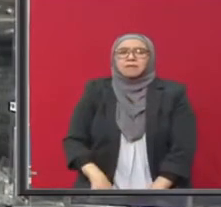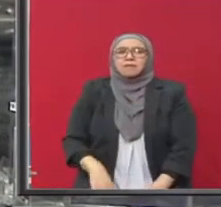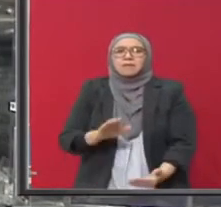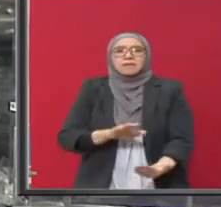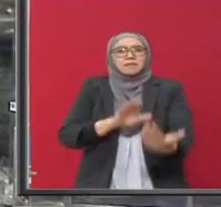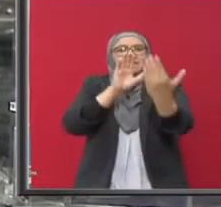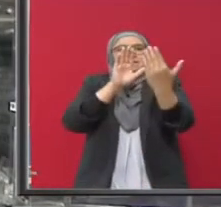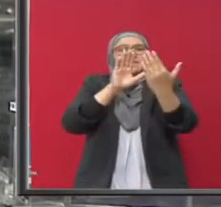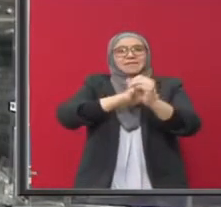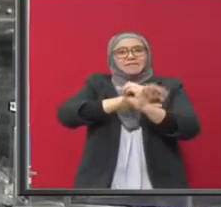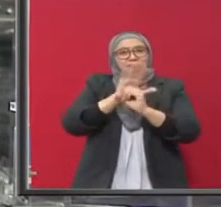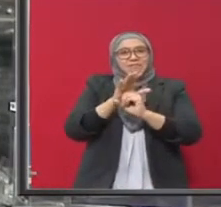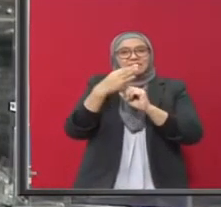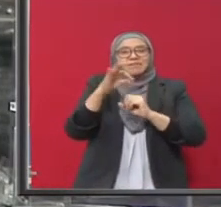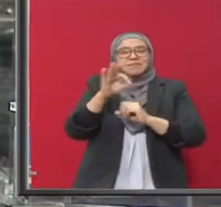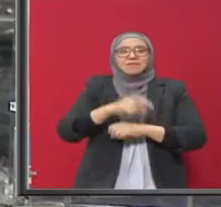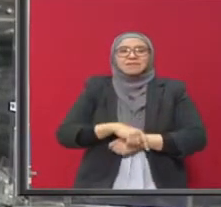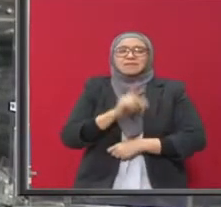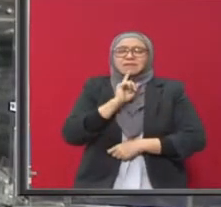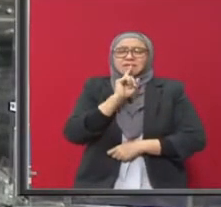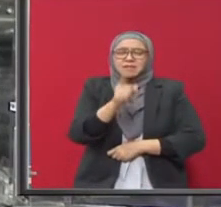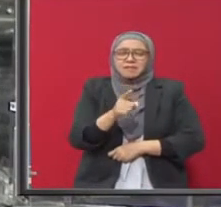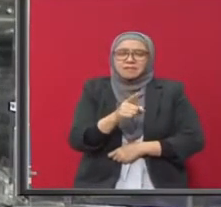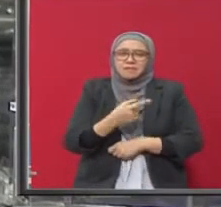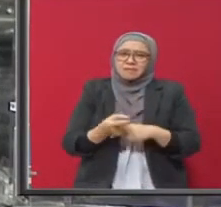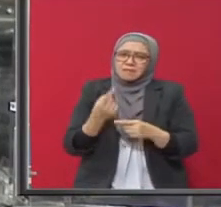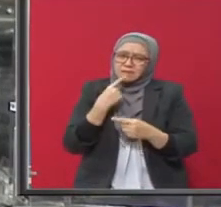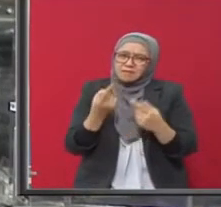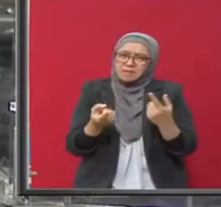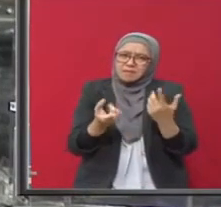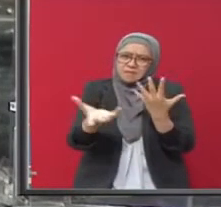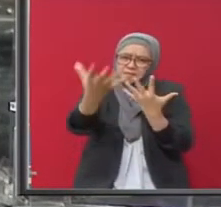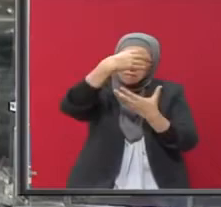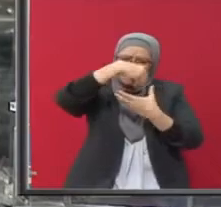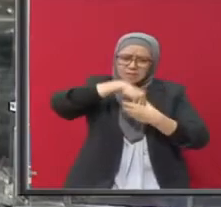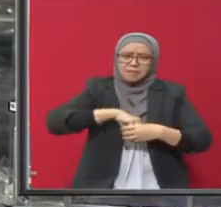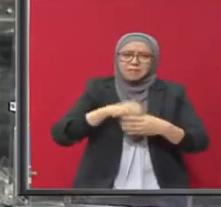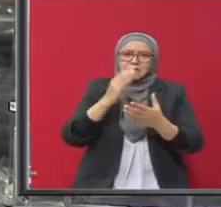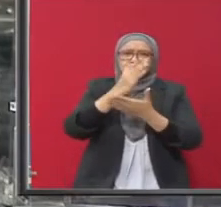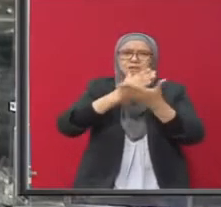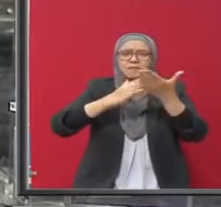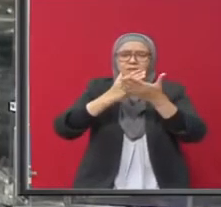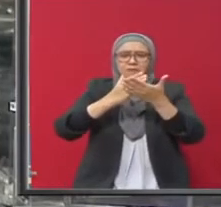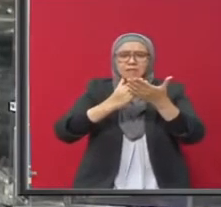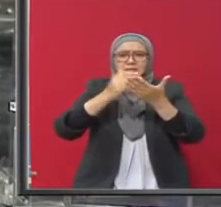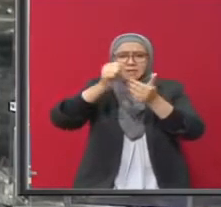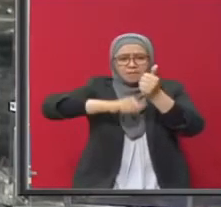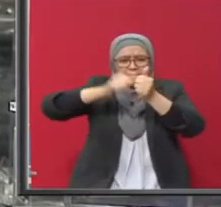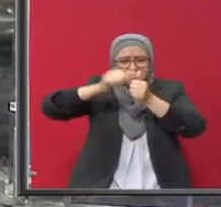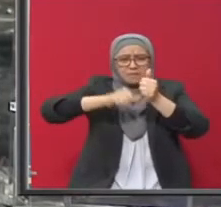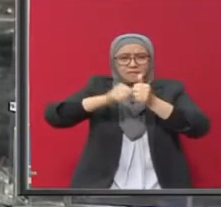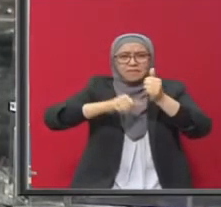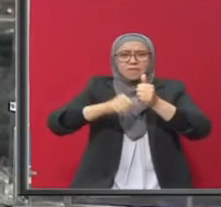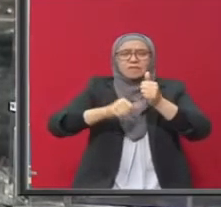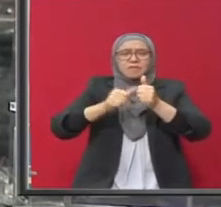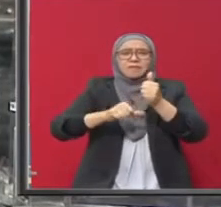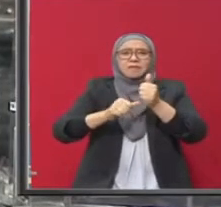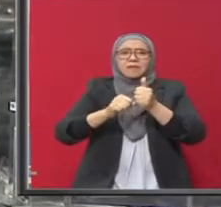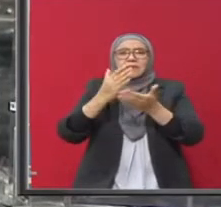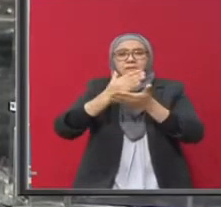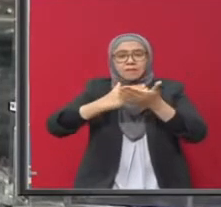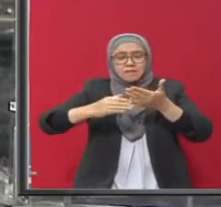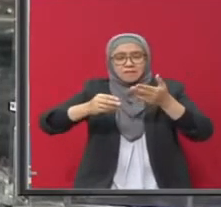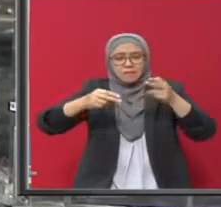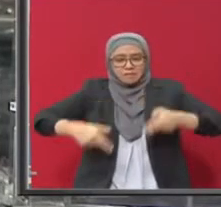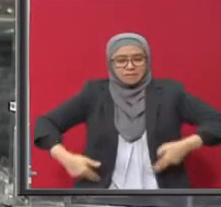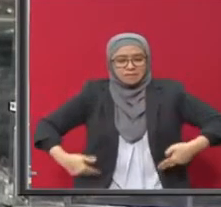mendepani COVID-19 yang menggamit setiap aspek kehidupan rakyat Malaysia, saya yakin Belanjawan kali ini membawa makna yang amat besar